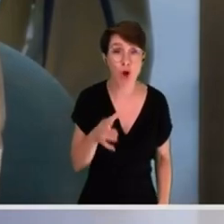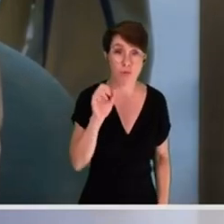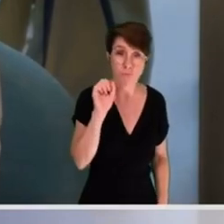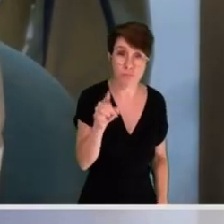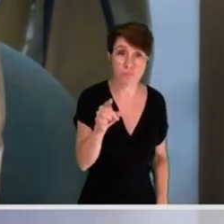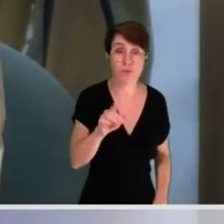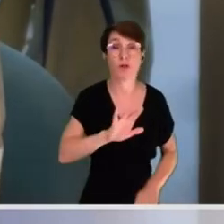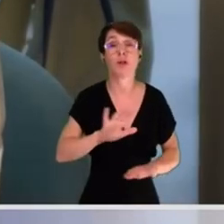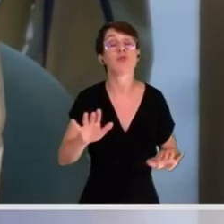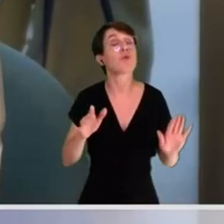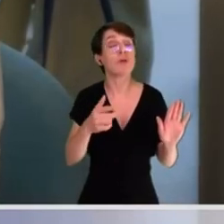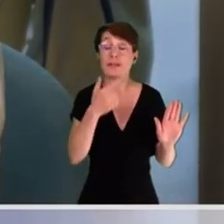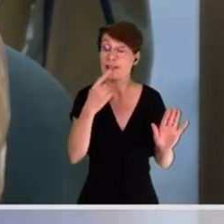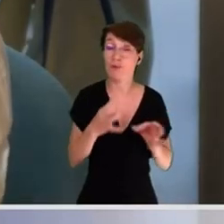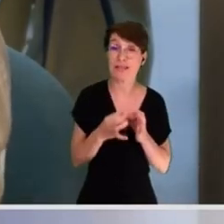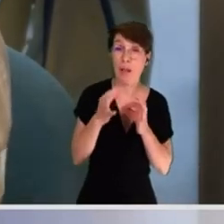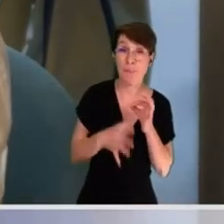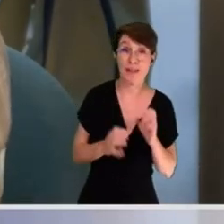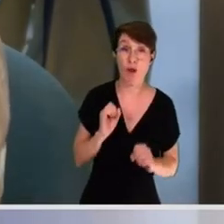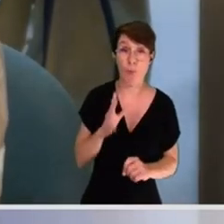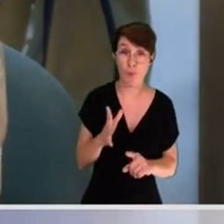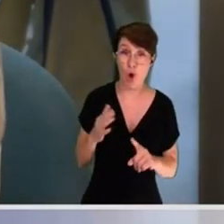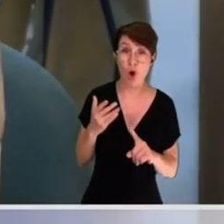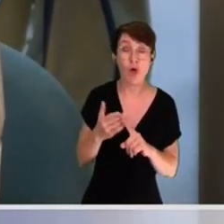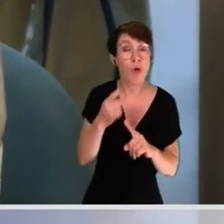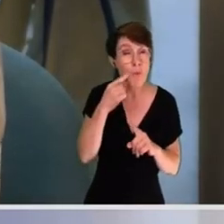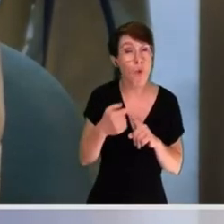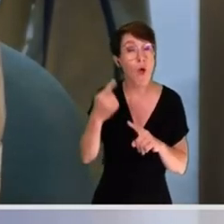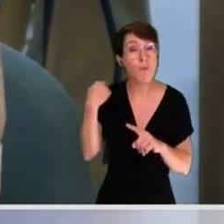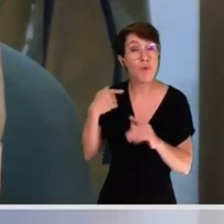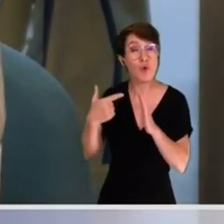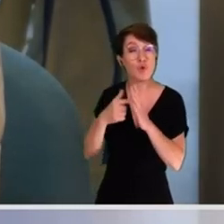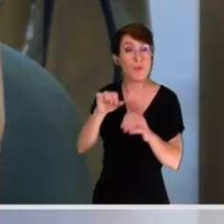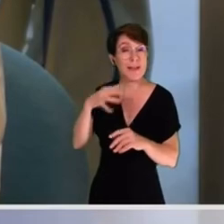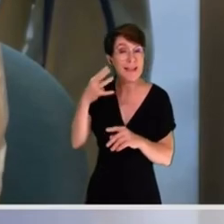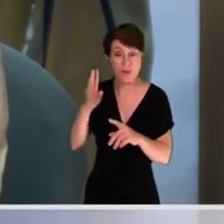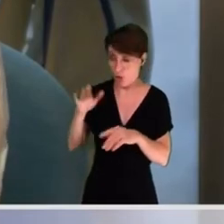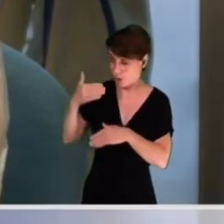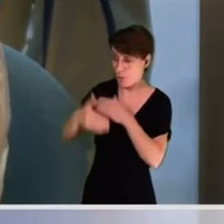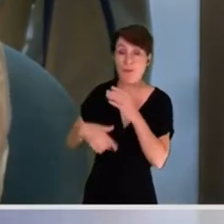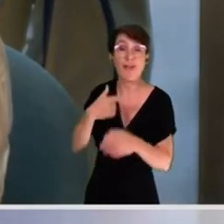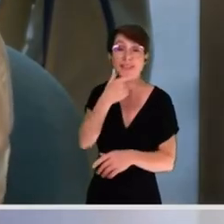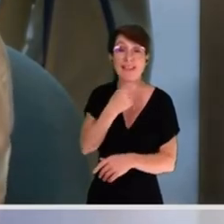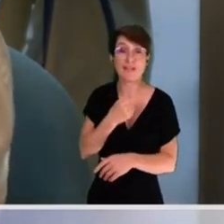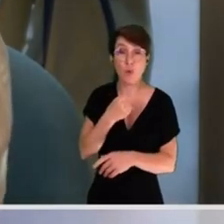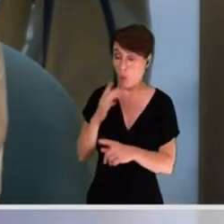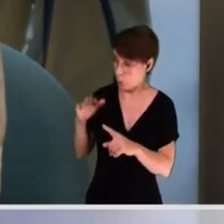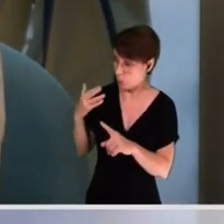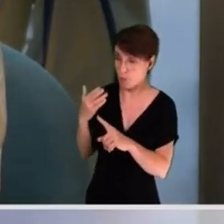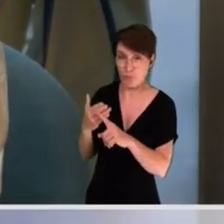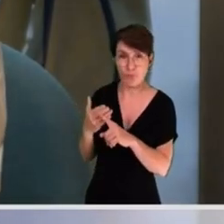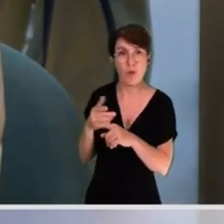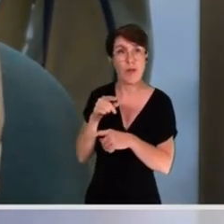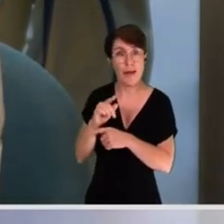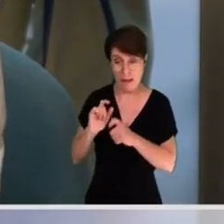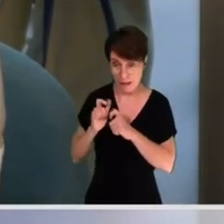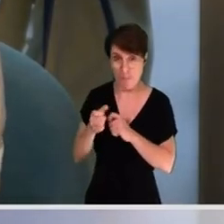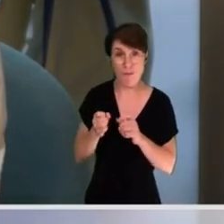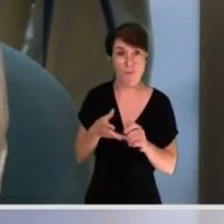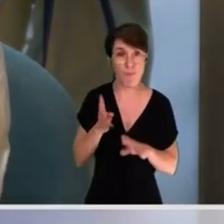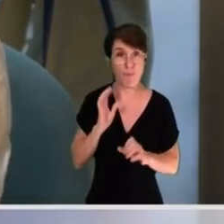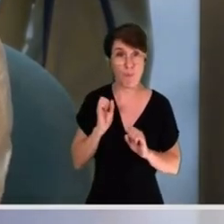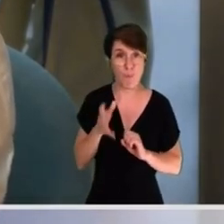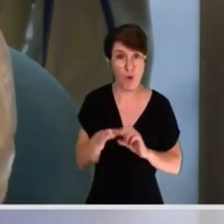affaire au bilan Piolle qu'ayant succédé à Michel Destot en 2014, je rappelle qu'il a fait un emprunt assez important en